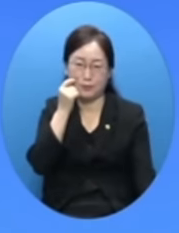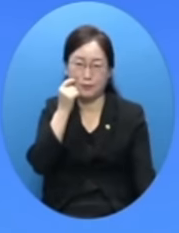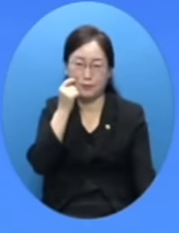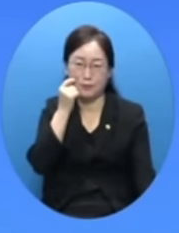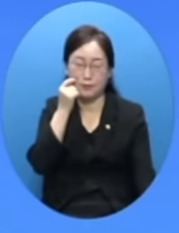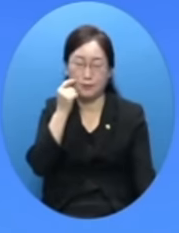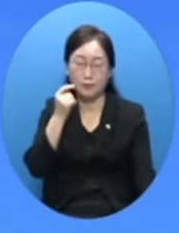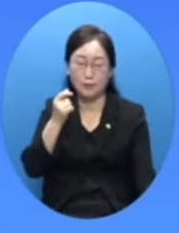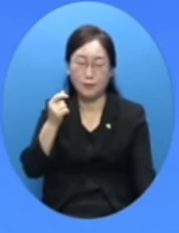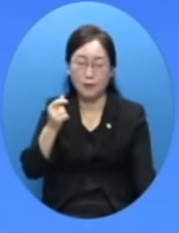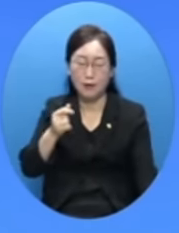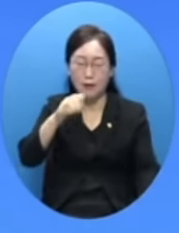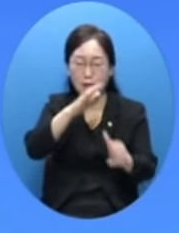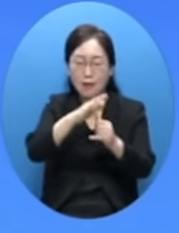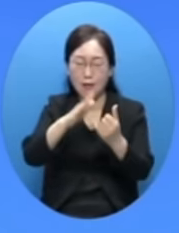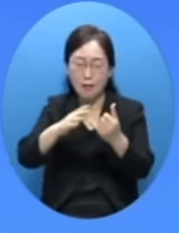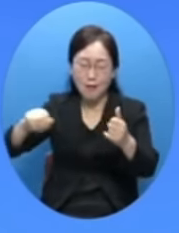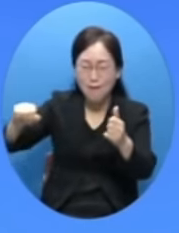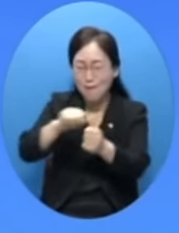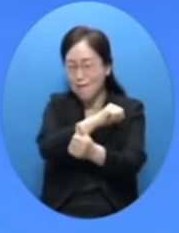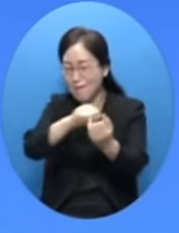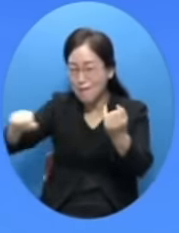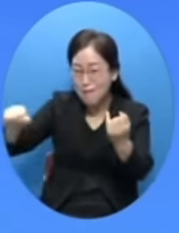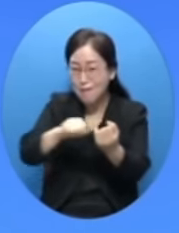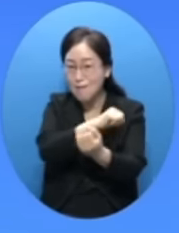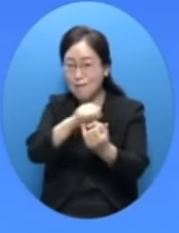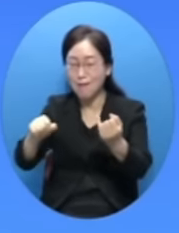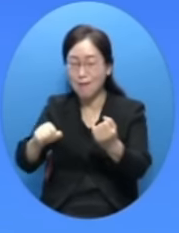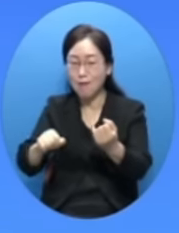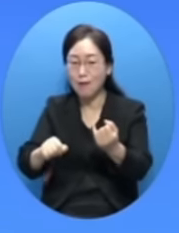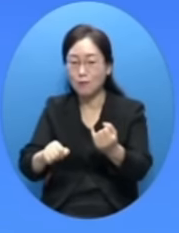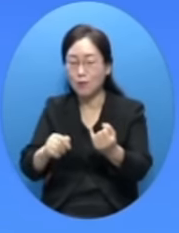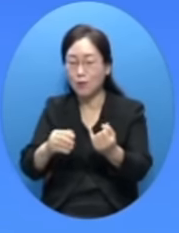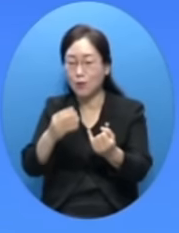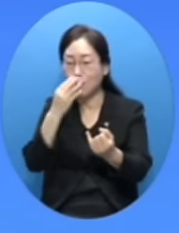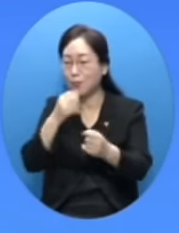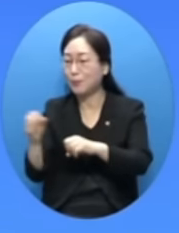또 아동들을 학대해서 또 유기해서